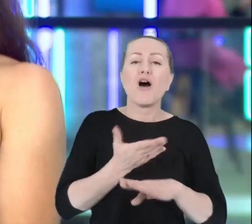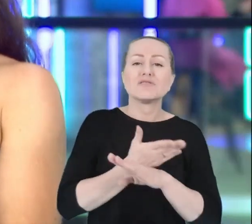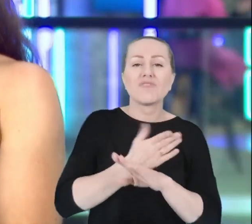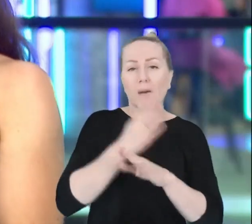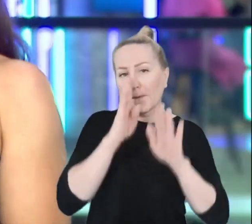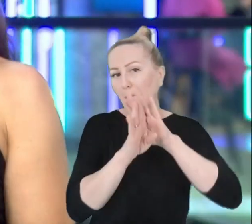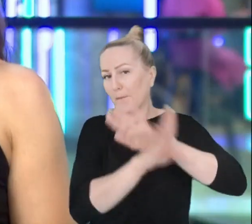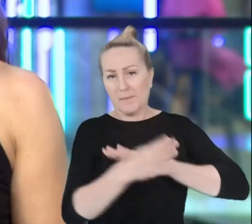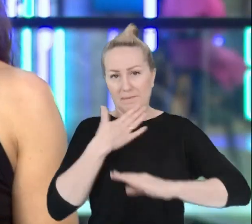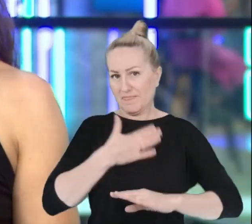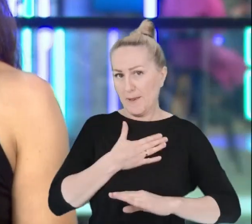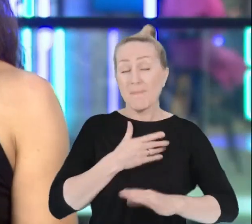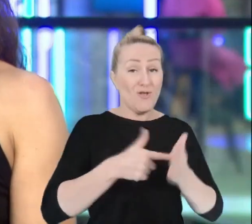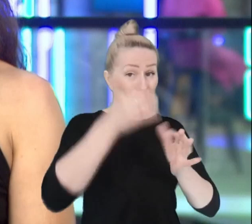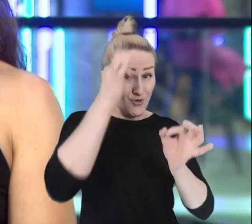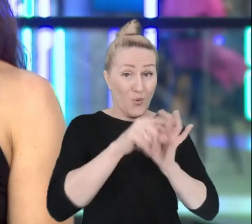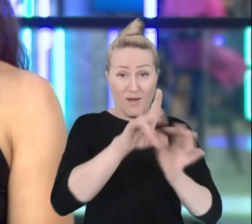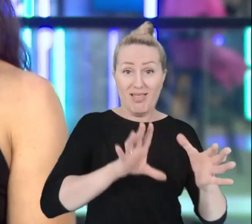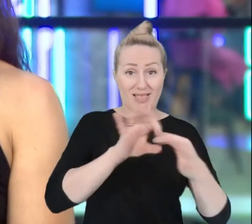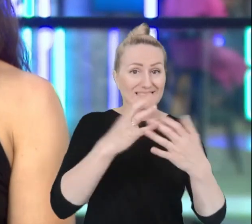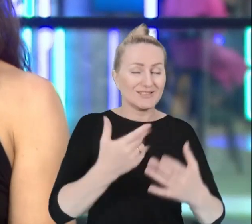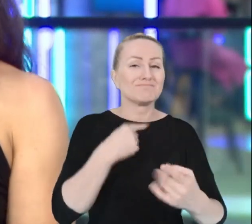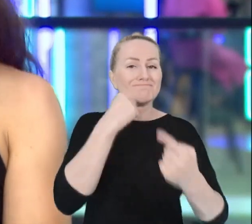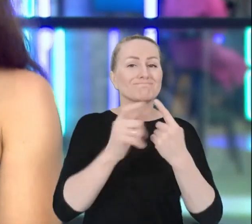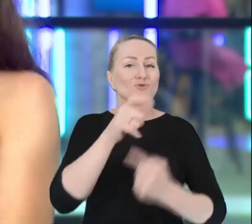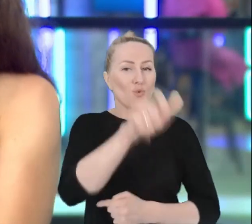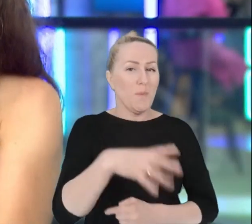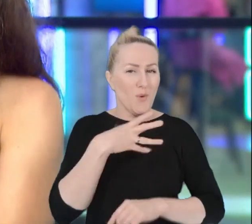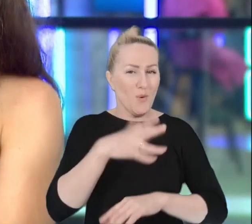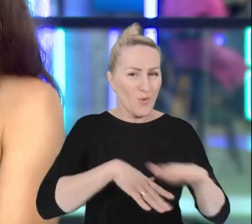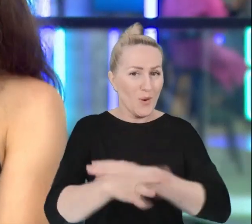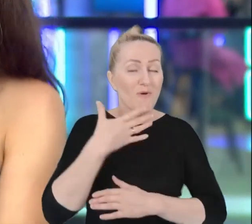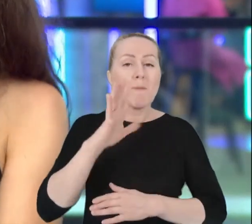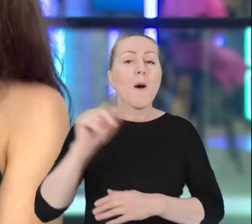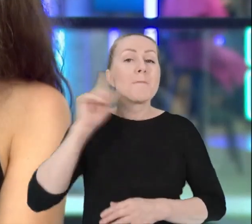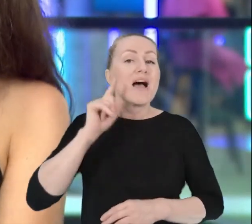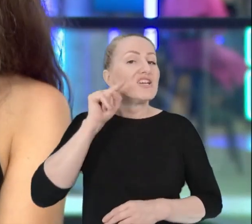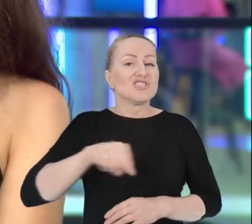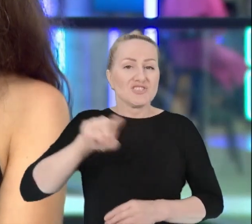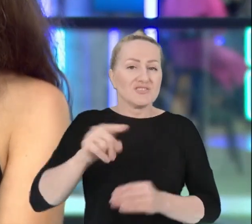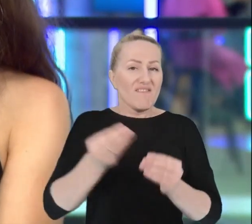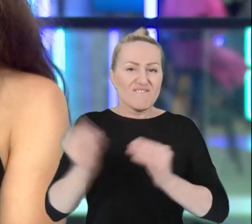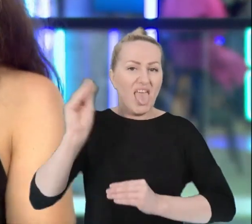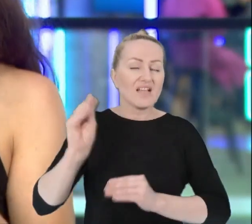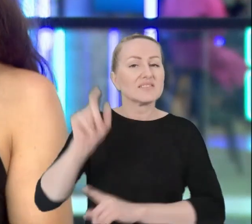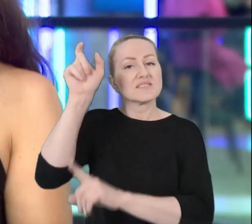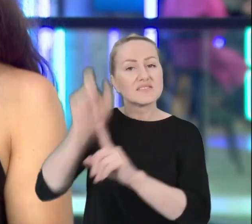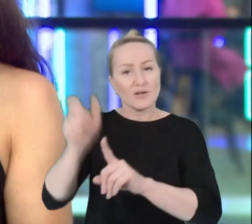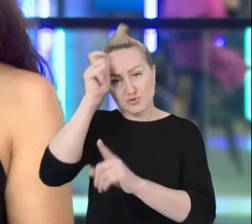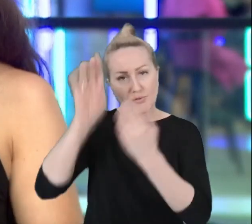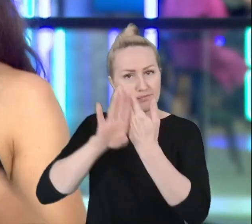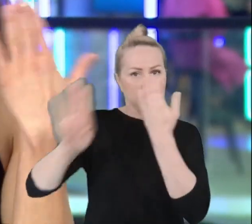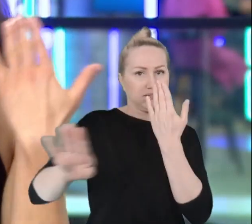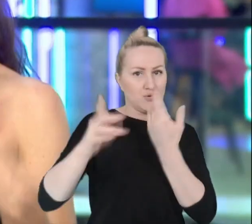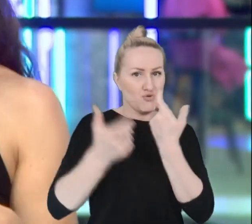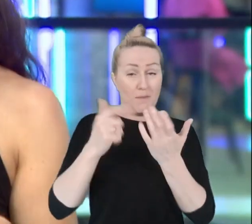dokładnie nawiązuje do tego, co ty powiedziałaś, Aga, ponieważ okazuje się, że mężczyźni z kolei są zdecydowanie bardziej zdepersonalizowani. Czyli oni w pewnym